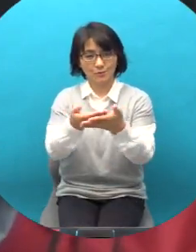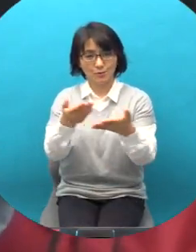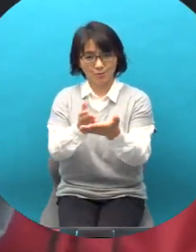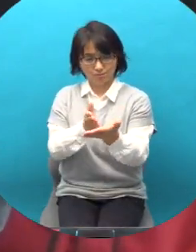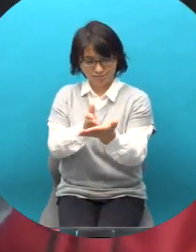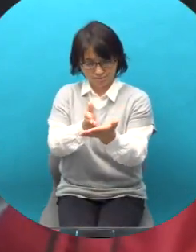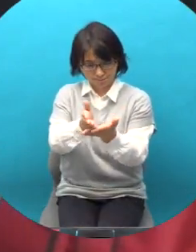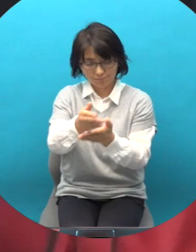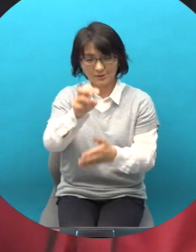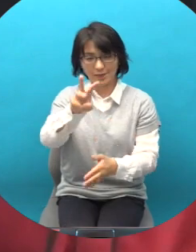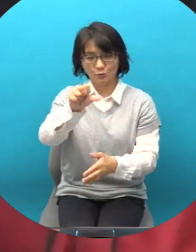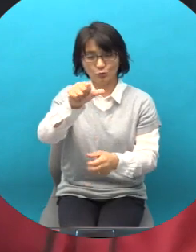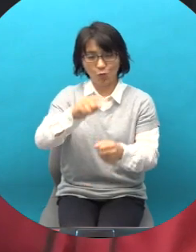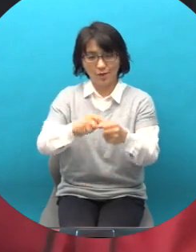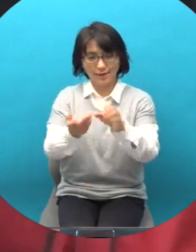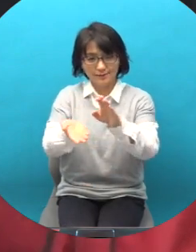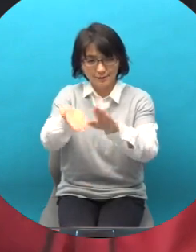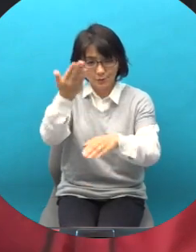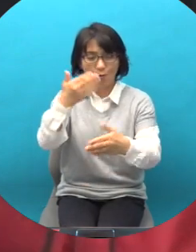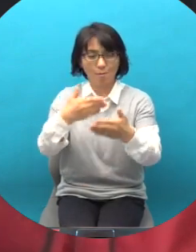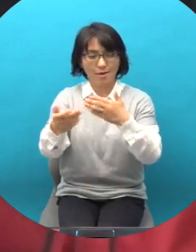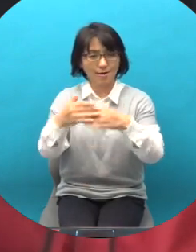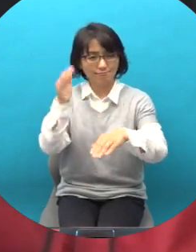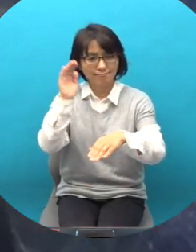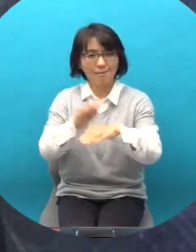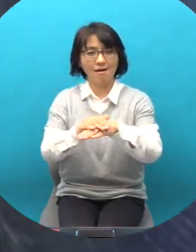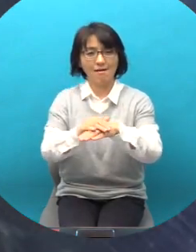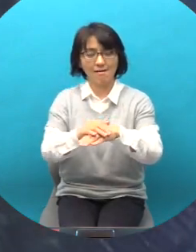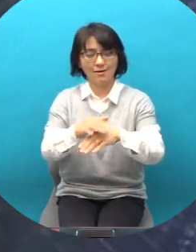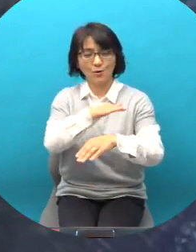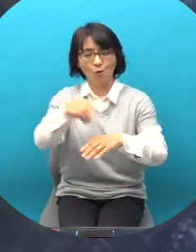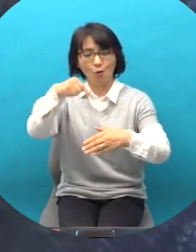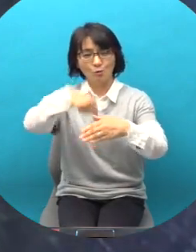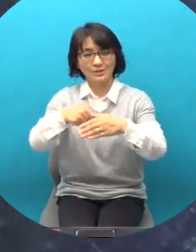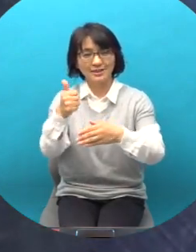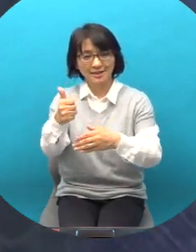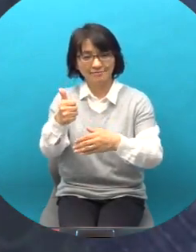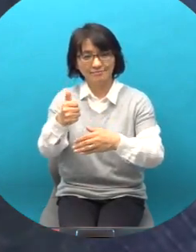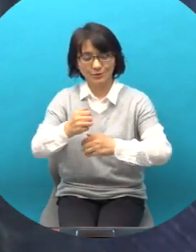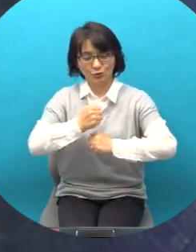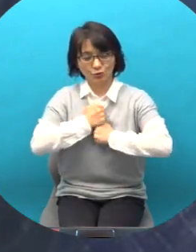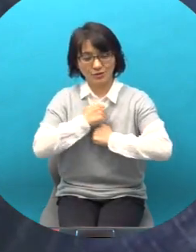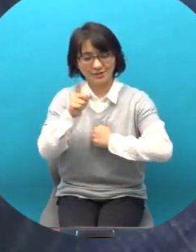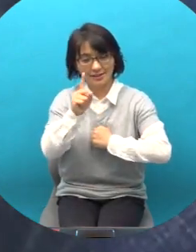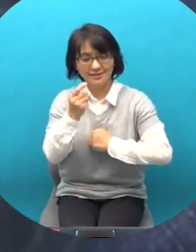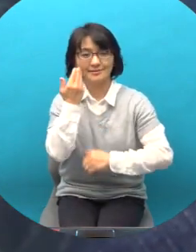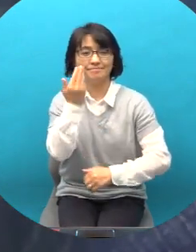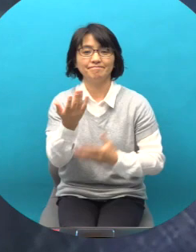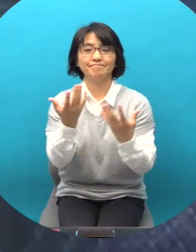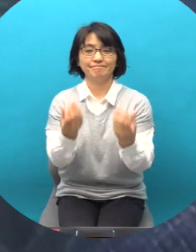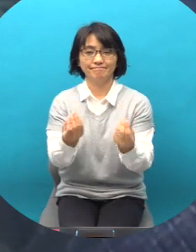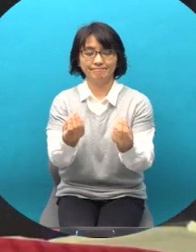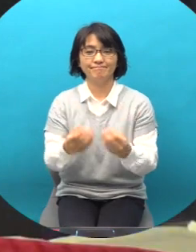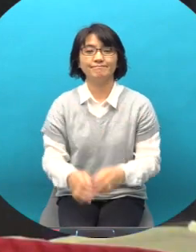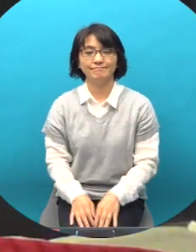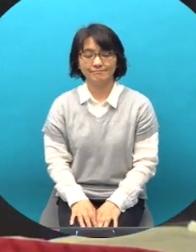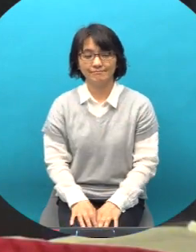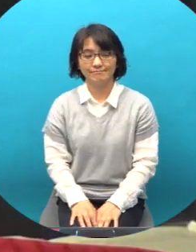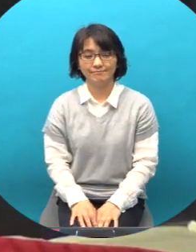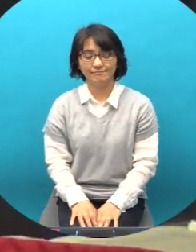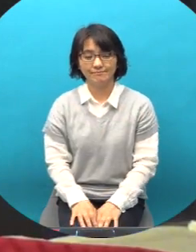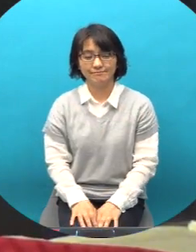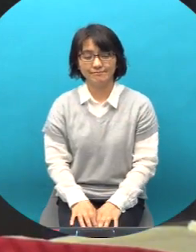35年以上という横内さんに、作業する上で注意している点について聞きました。 は